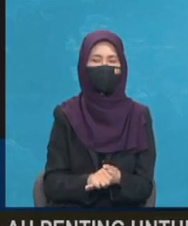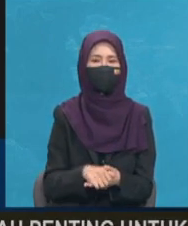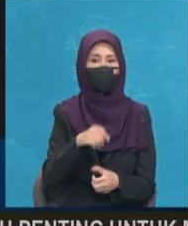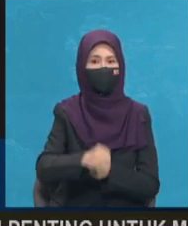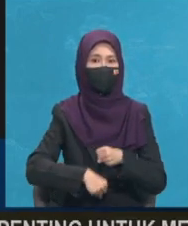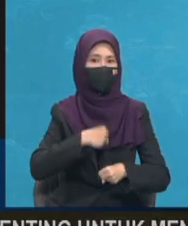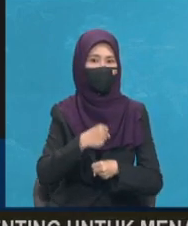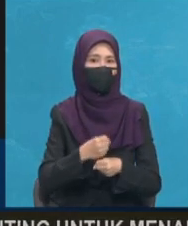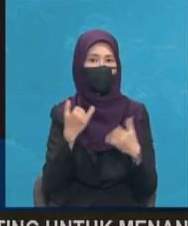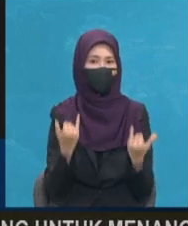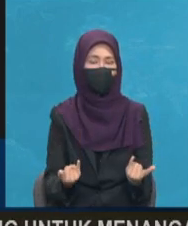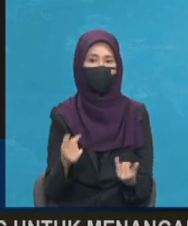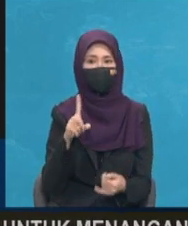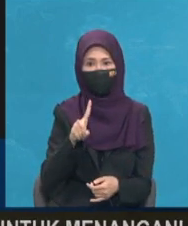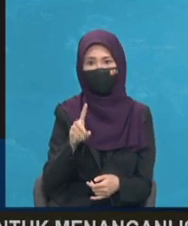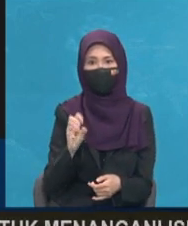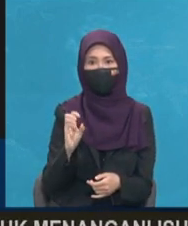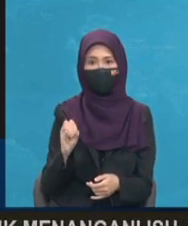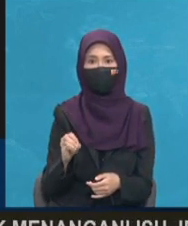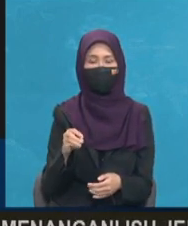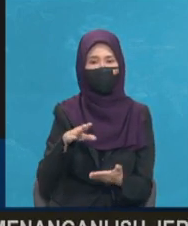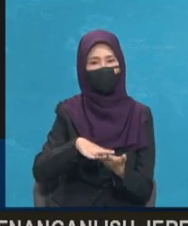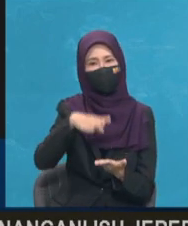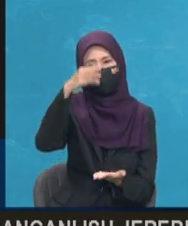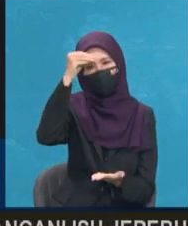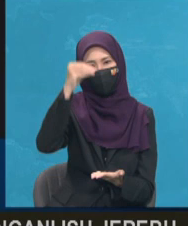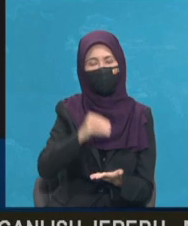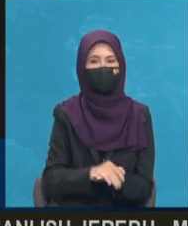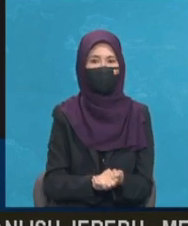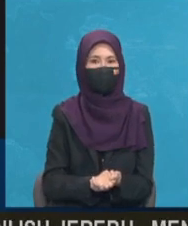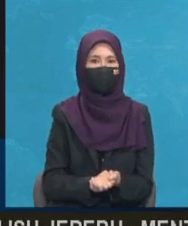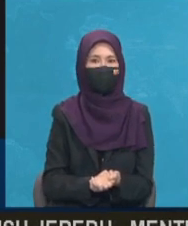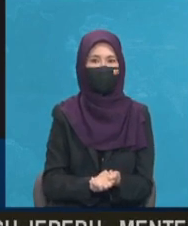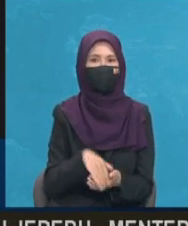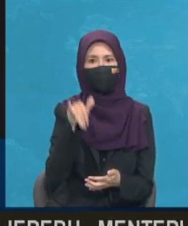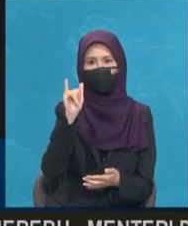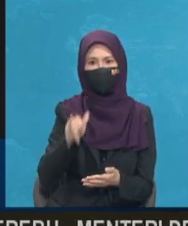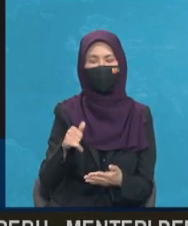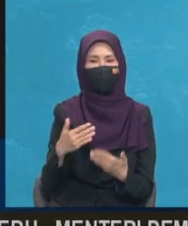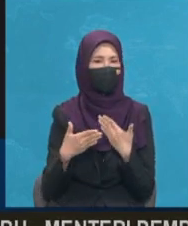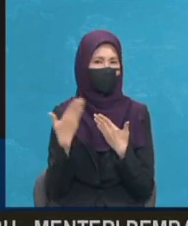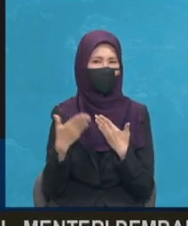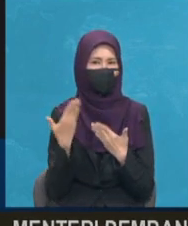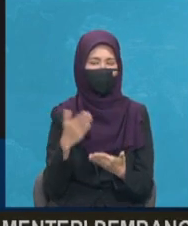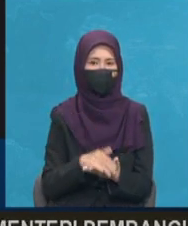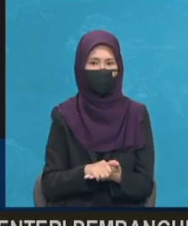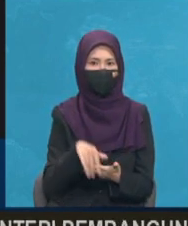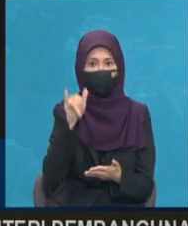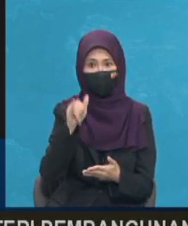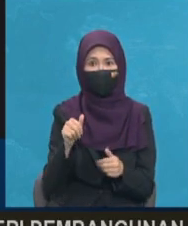180 placor dari pusat perkembangan pendidikan cerdas pintar dan berbakat X akan